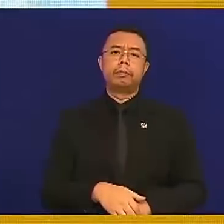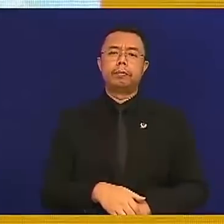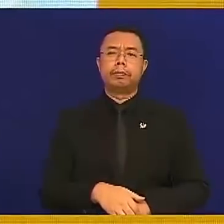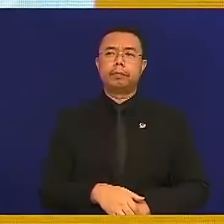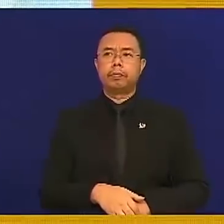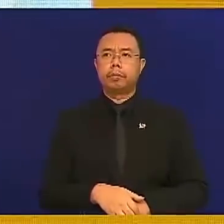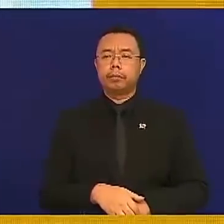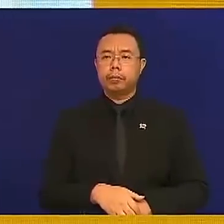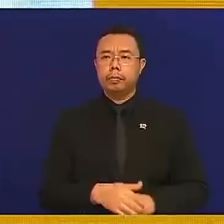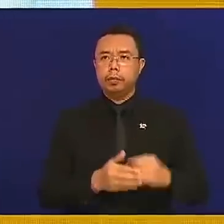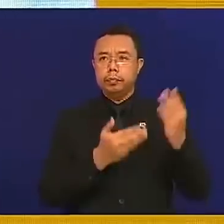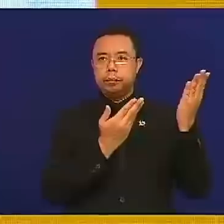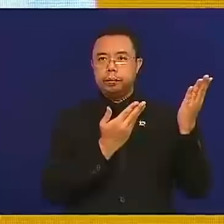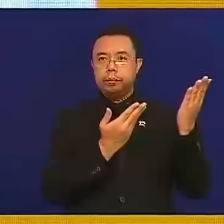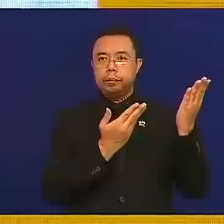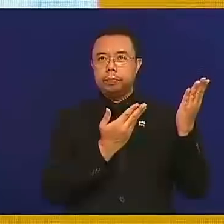Nismat